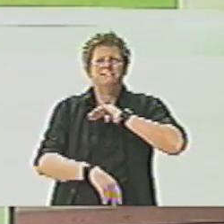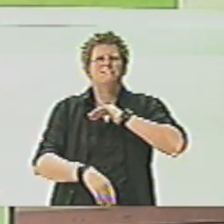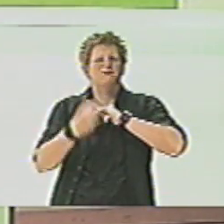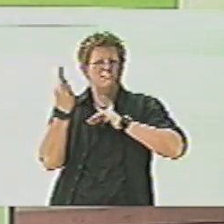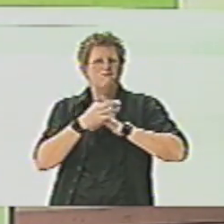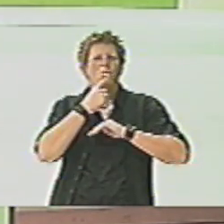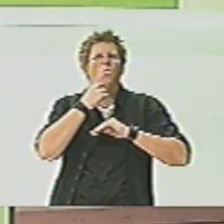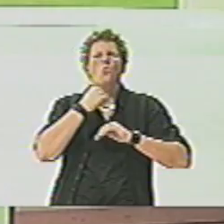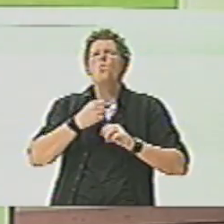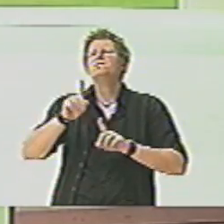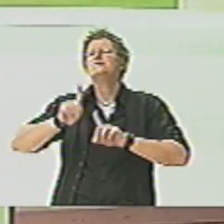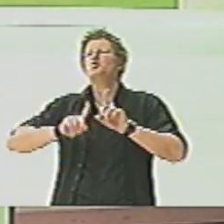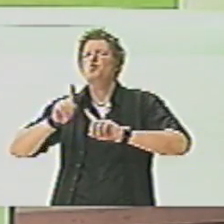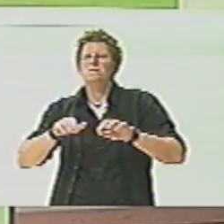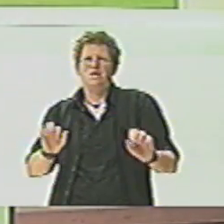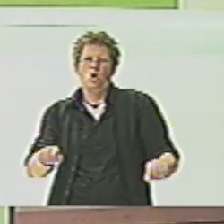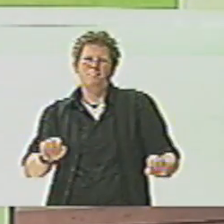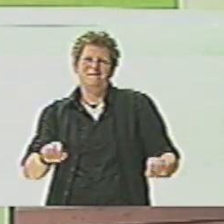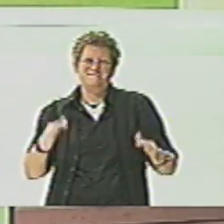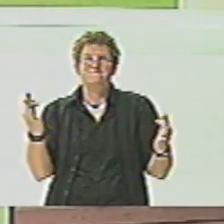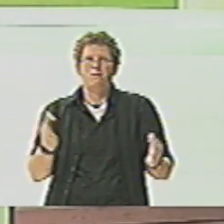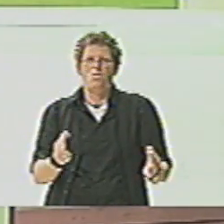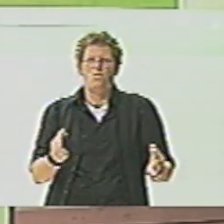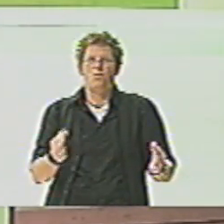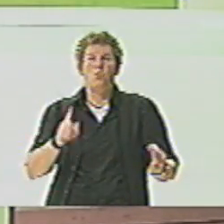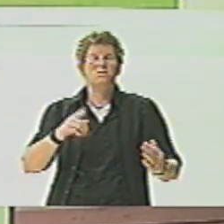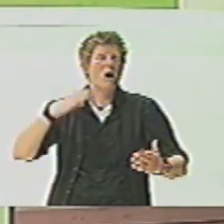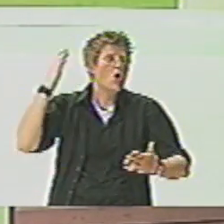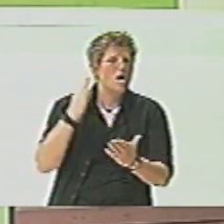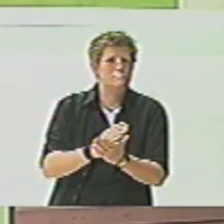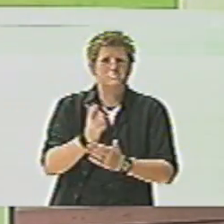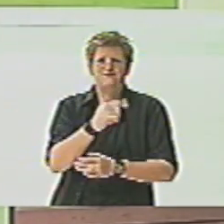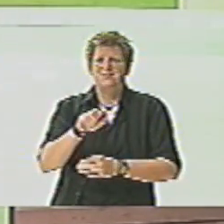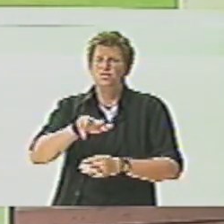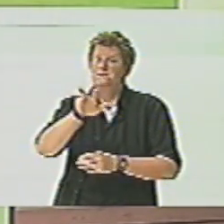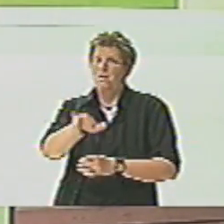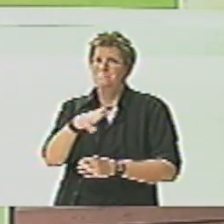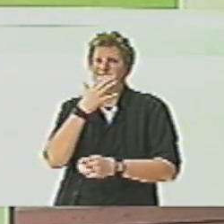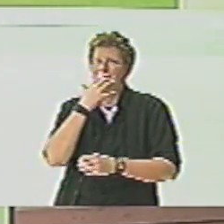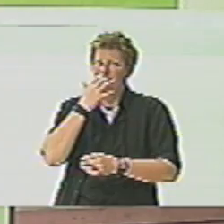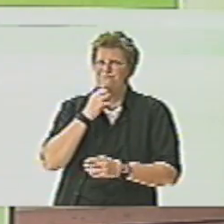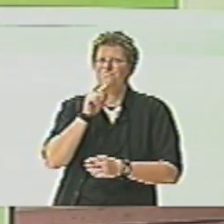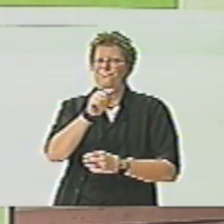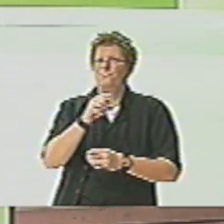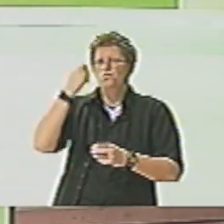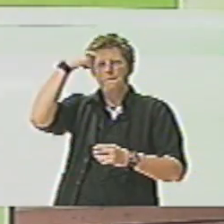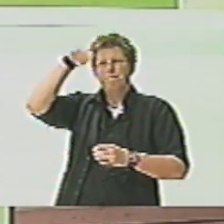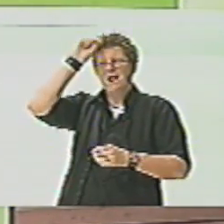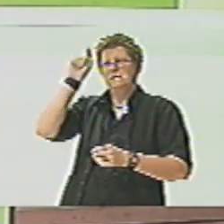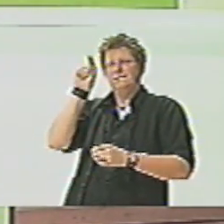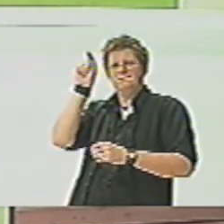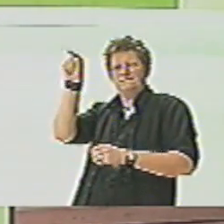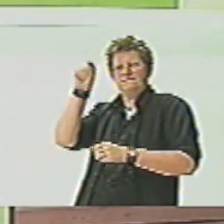und auch und besonders 2013 endlich in Berlin, damit die Weichen für das Zeitalter der Erneuerbaren